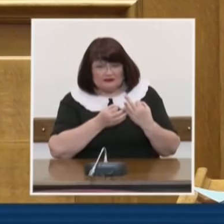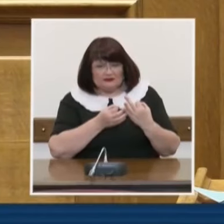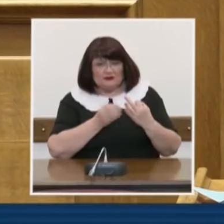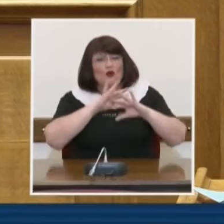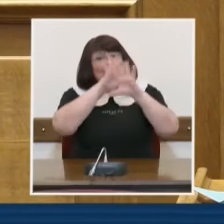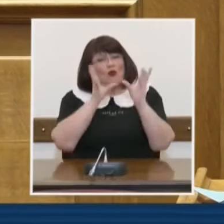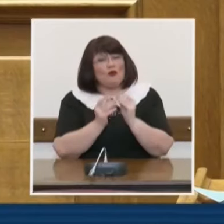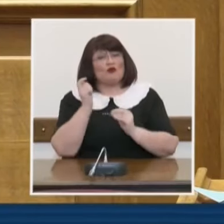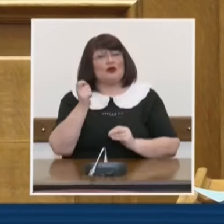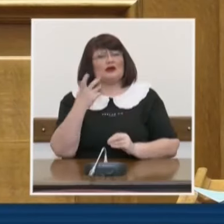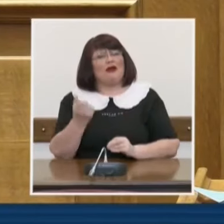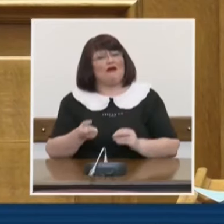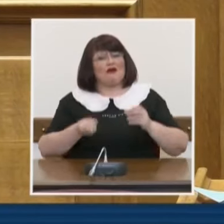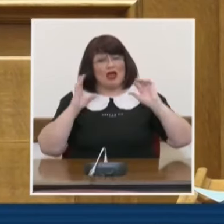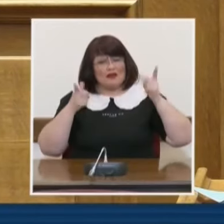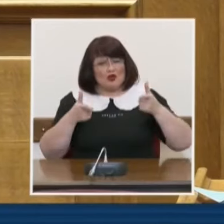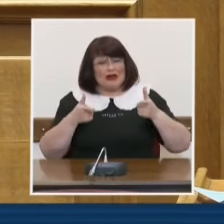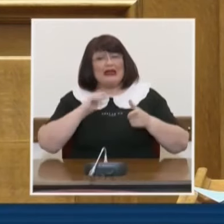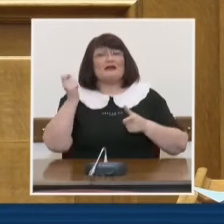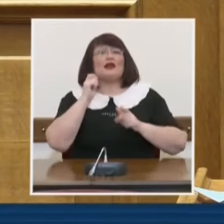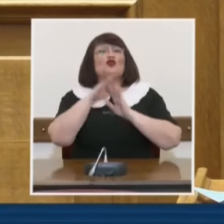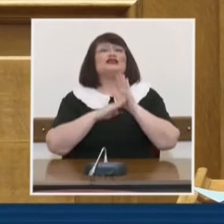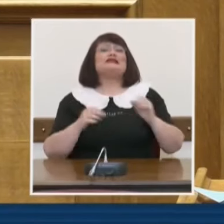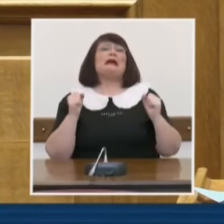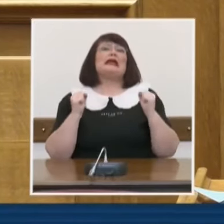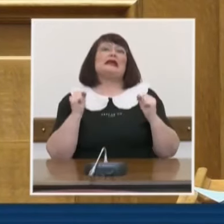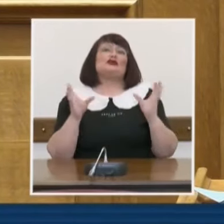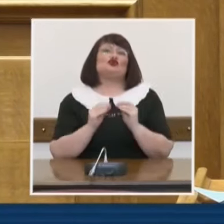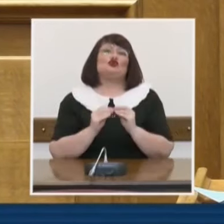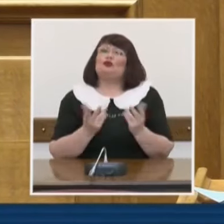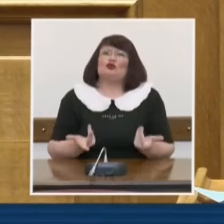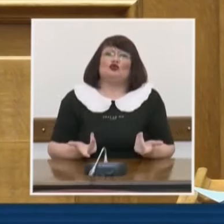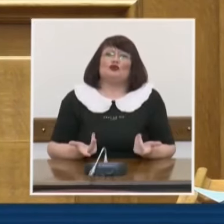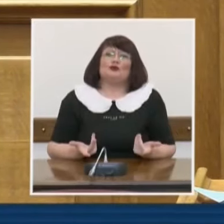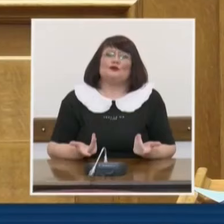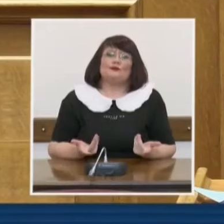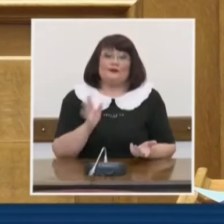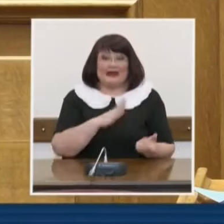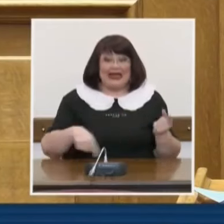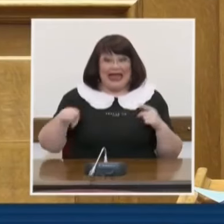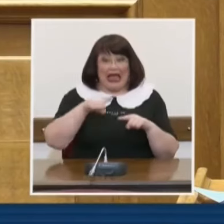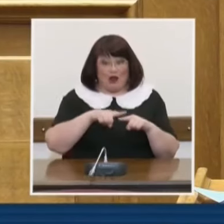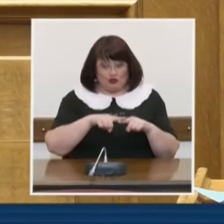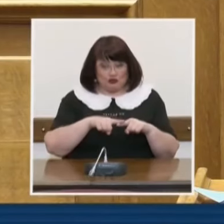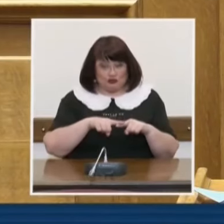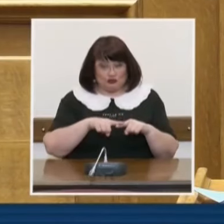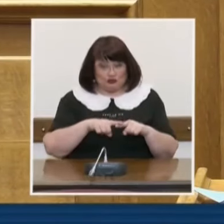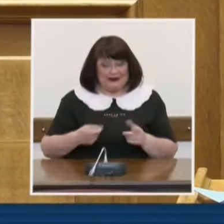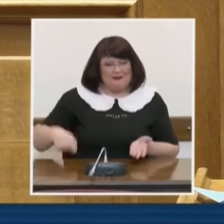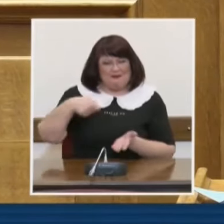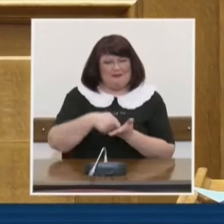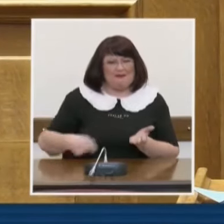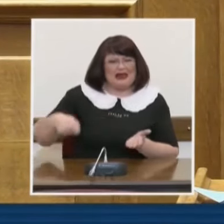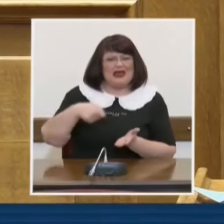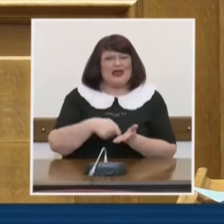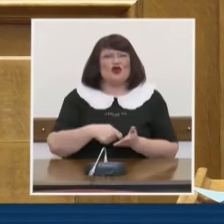πολιτική για το Εθνικό Σύστημα Υγείας, όταν ο λαός που κυβερνάτε πληρώνει τις μεγαλύτερες